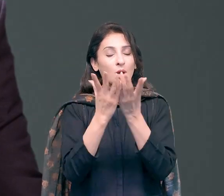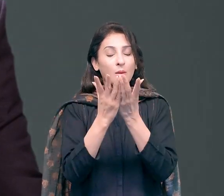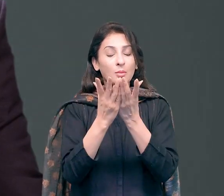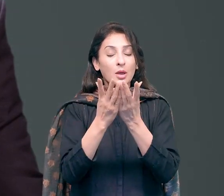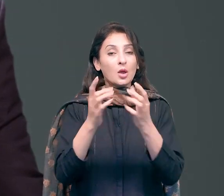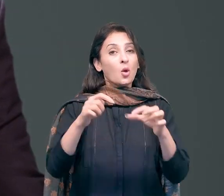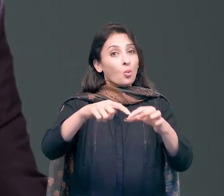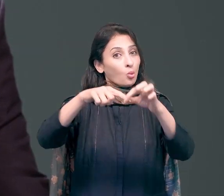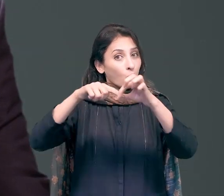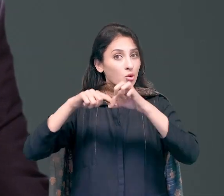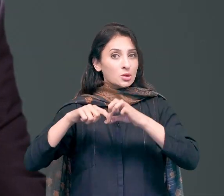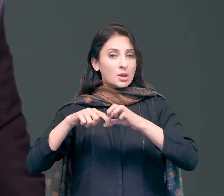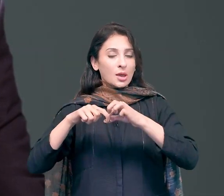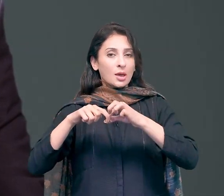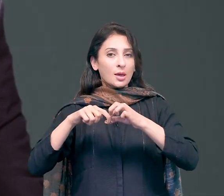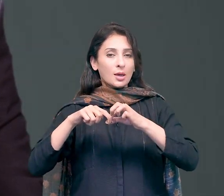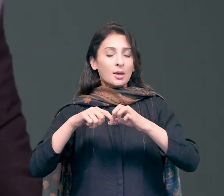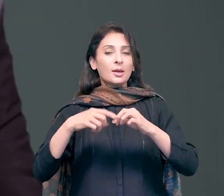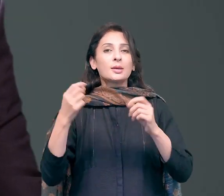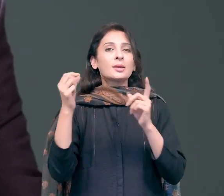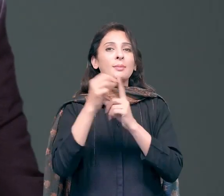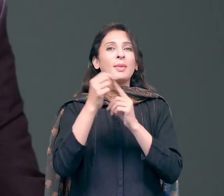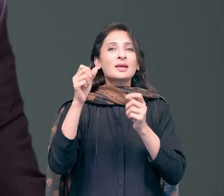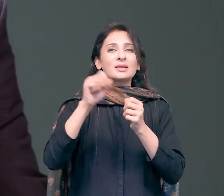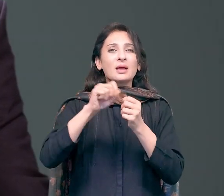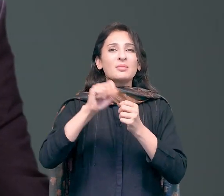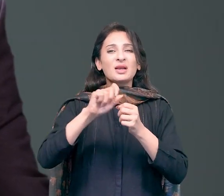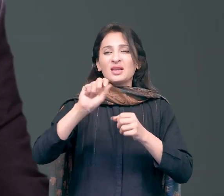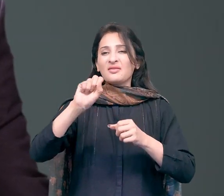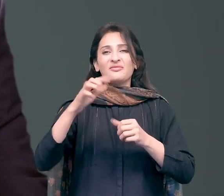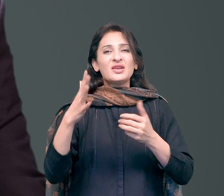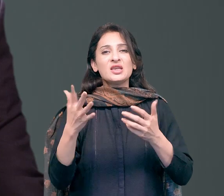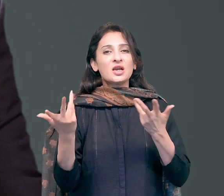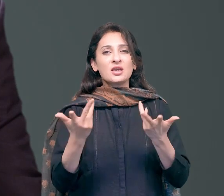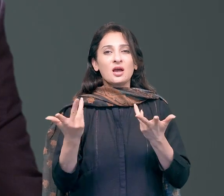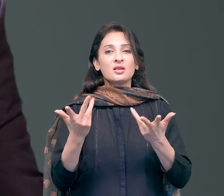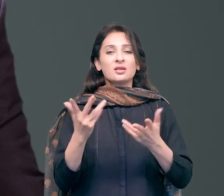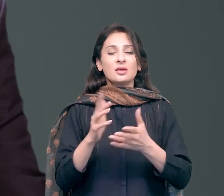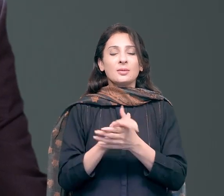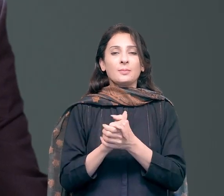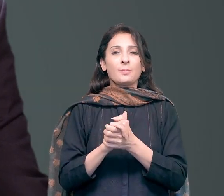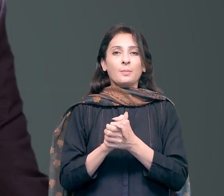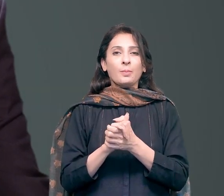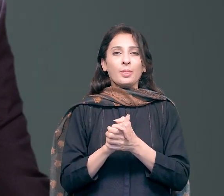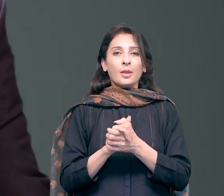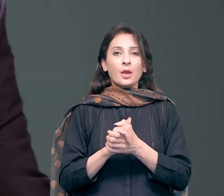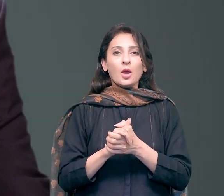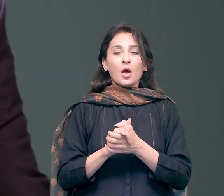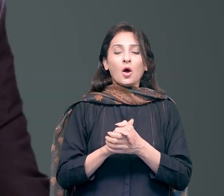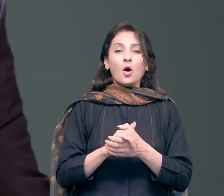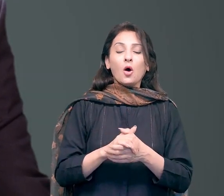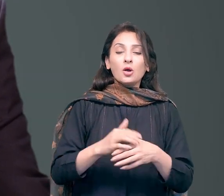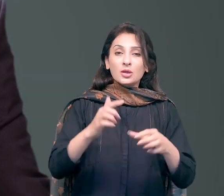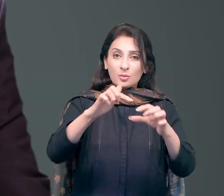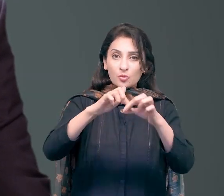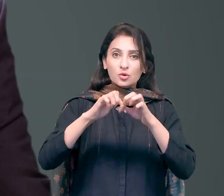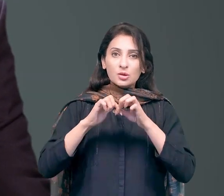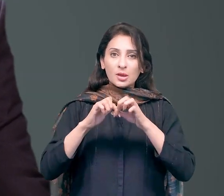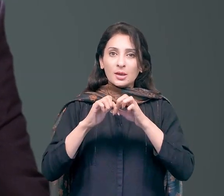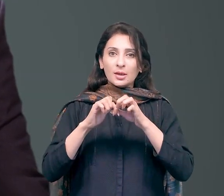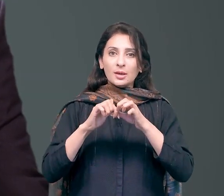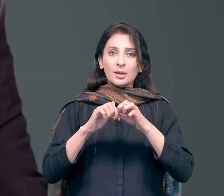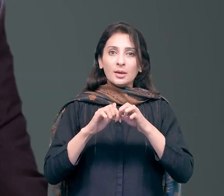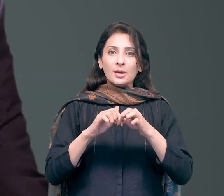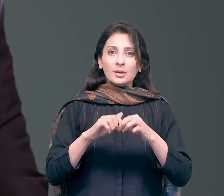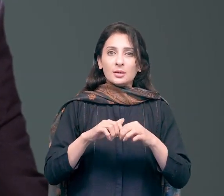پاکستان بنانے کی کیا وجوہات تھیں، اور یہ سوال اٹھاتے ہیں کہ کیا ہم نے جن مقاصد